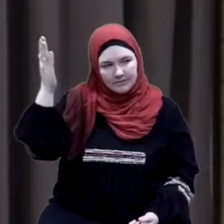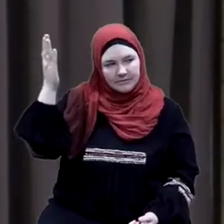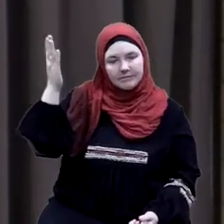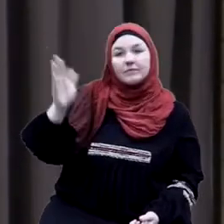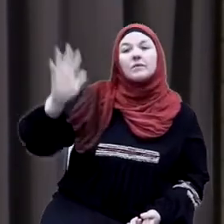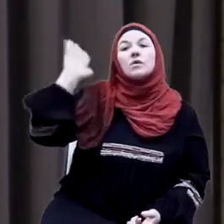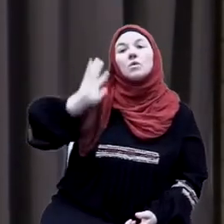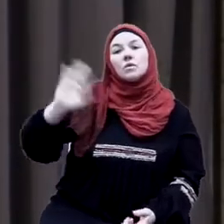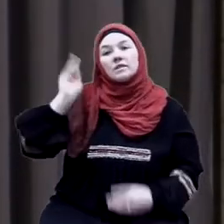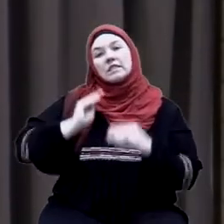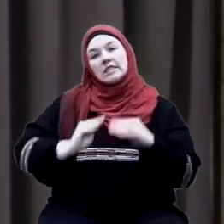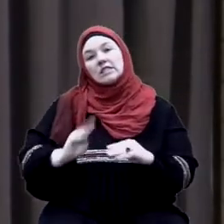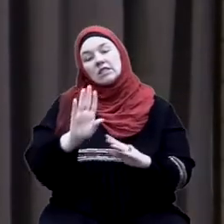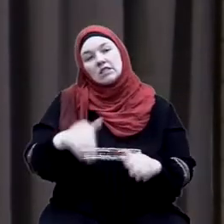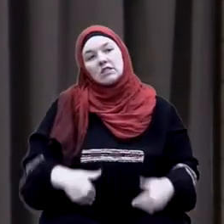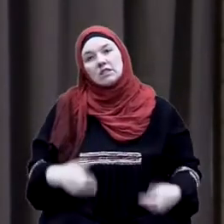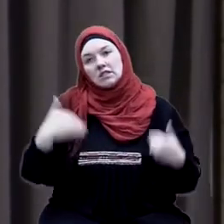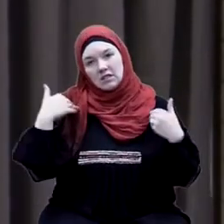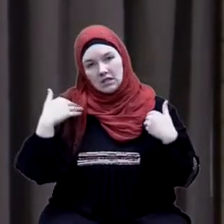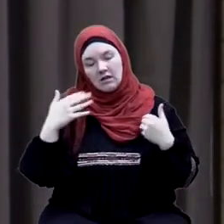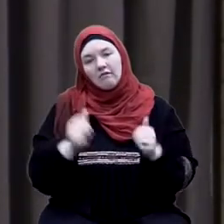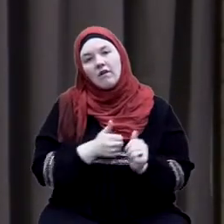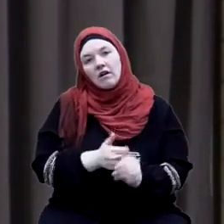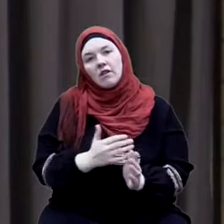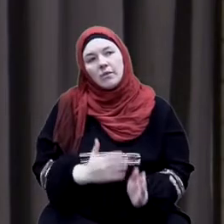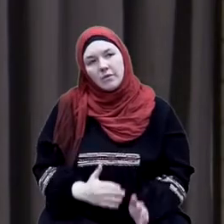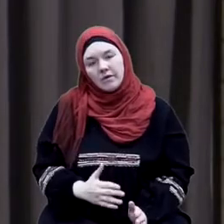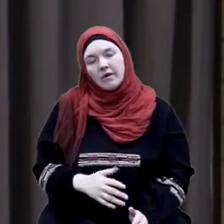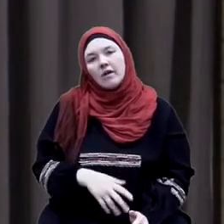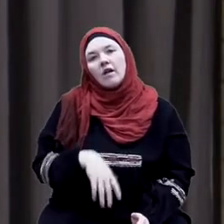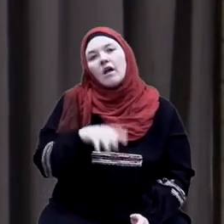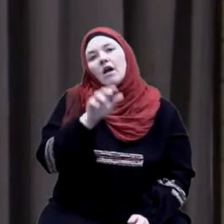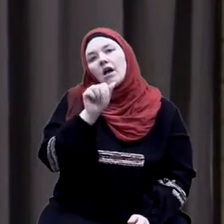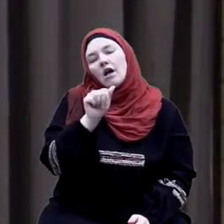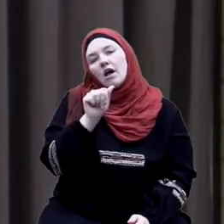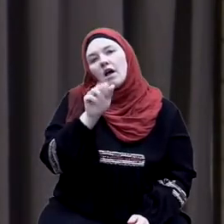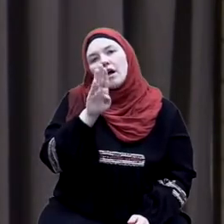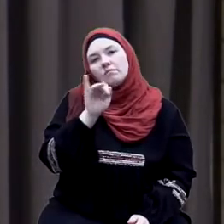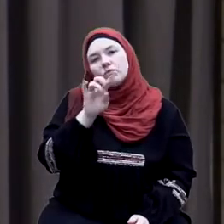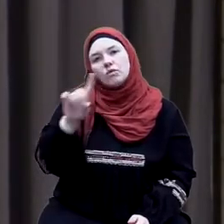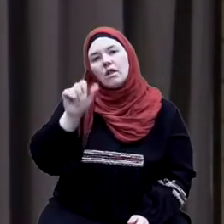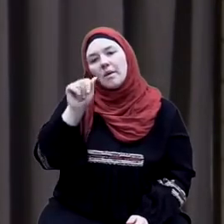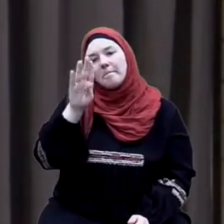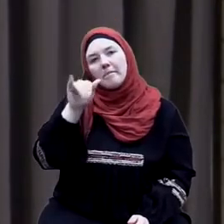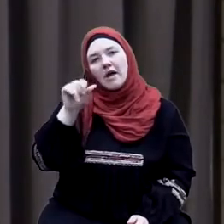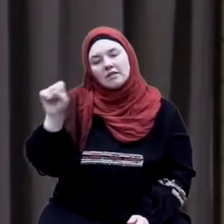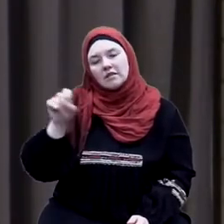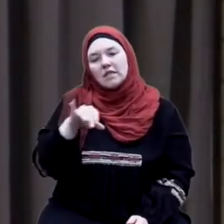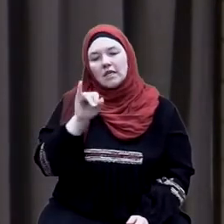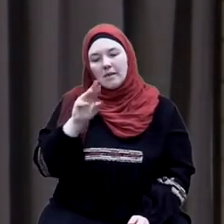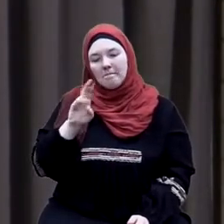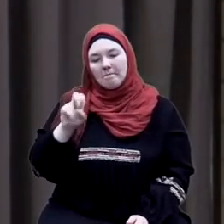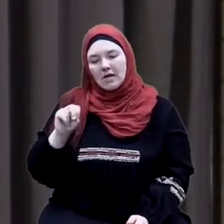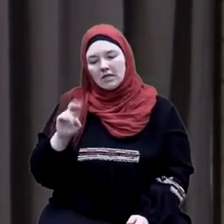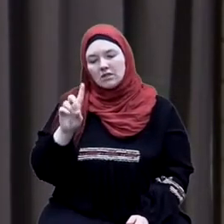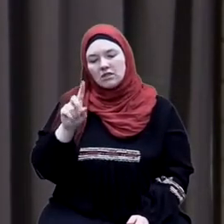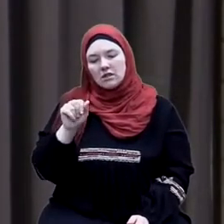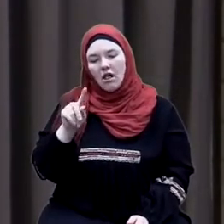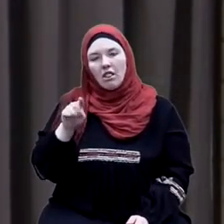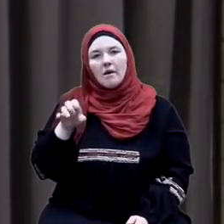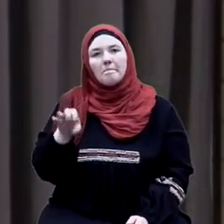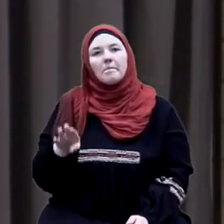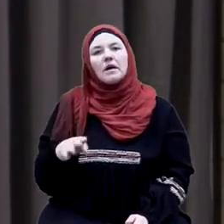ﷺ used to teach his young companions, Abdullah ibn Abbas, Imam Ali ibn Abi Talib, may Allah be pleased with all of